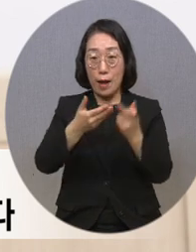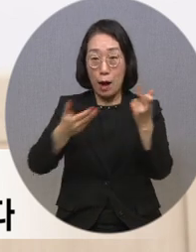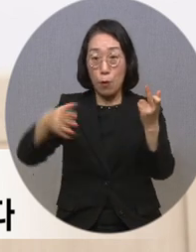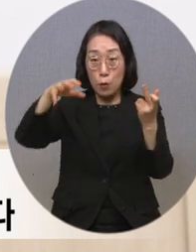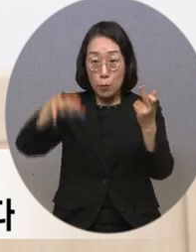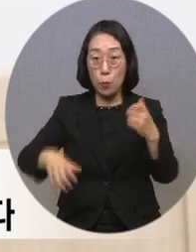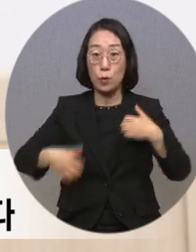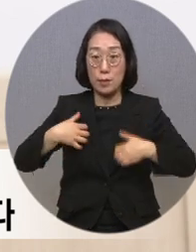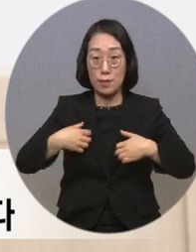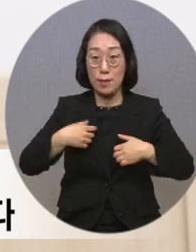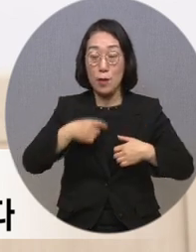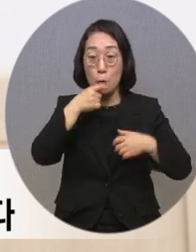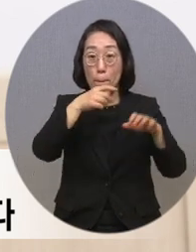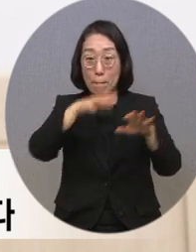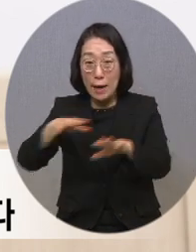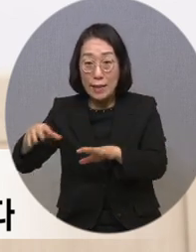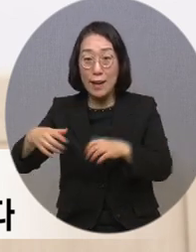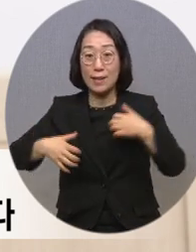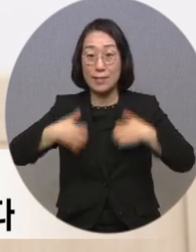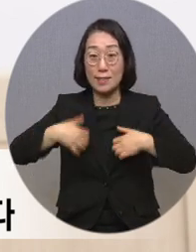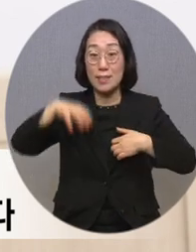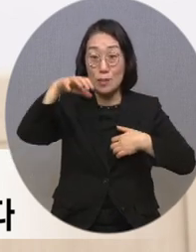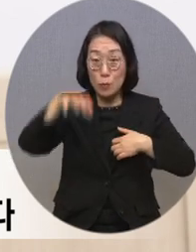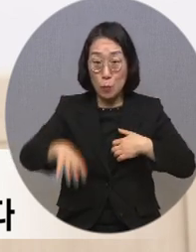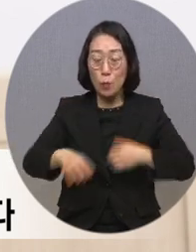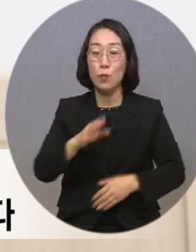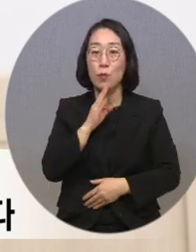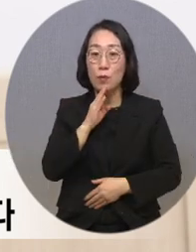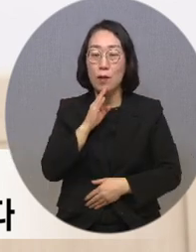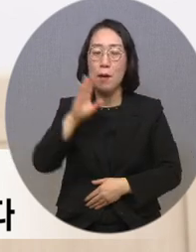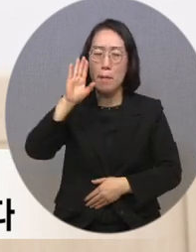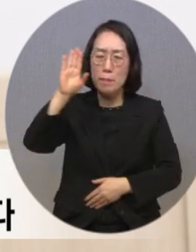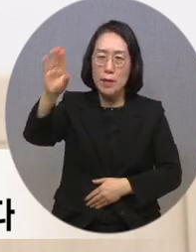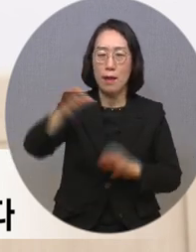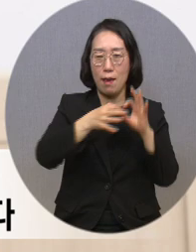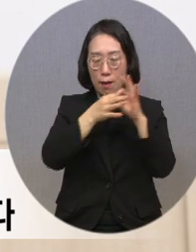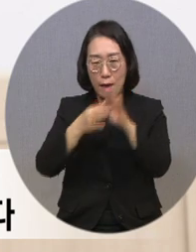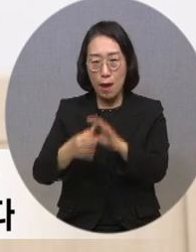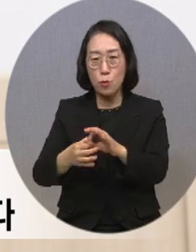있고 해안을 즐길 수 있는 그런 문화들로 미래에 더 활성화될 수